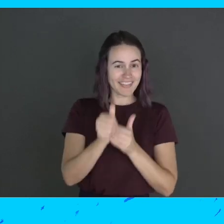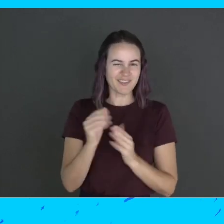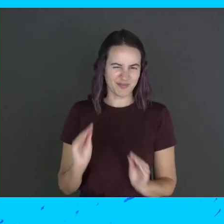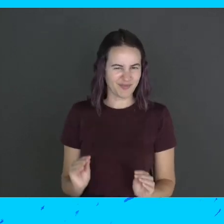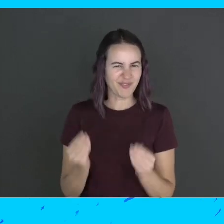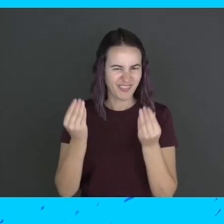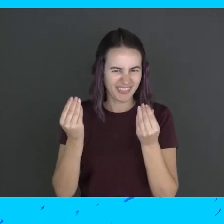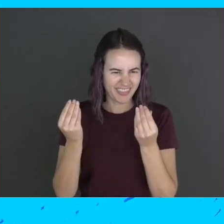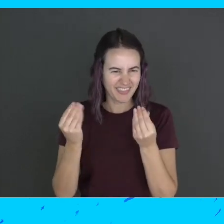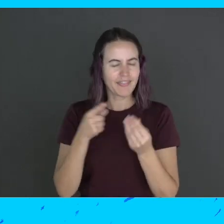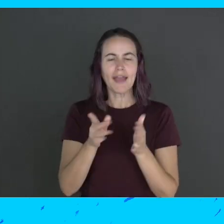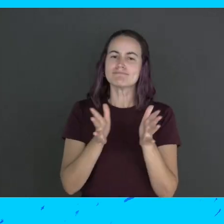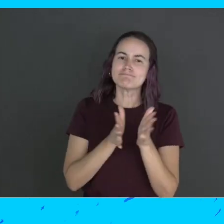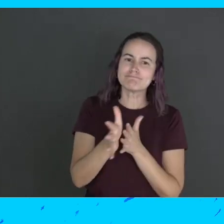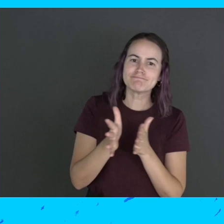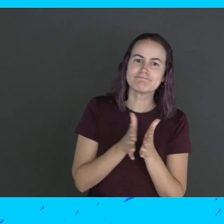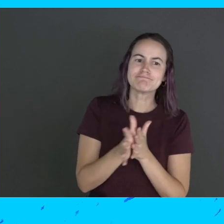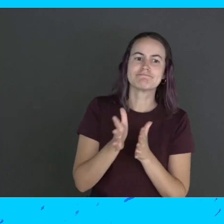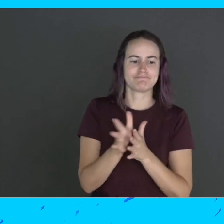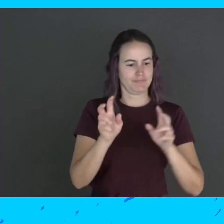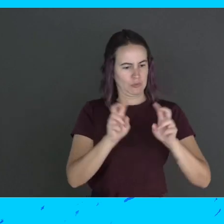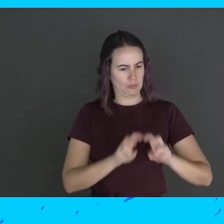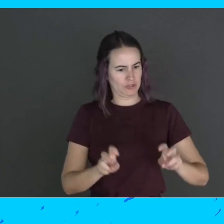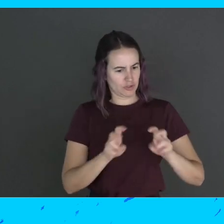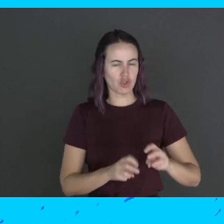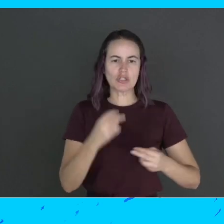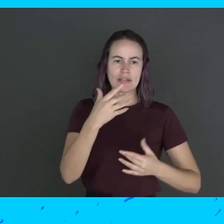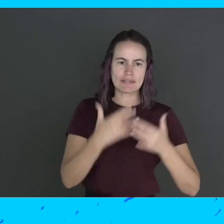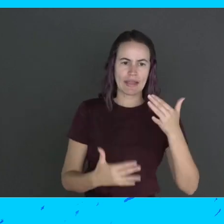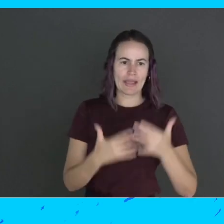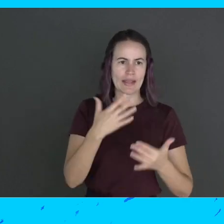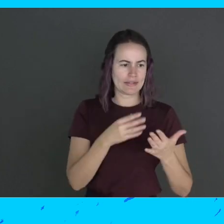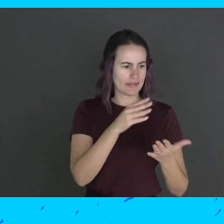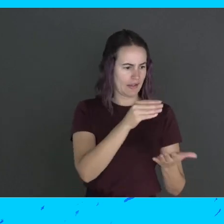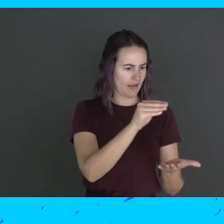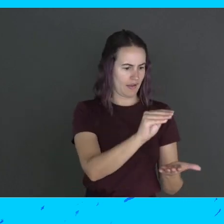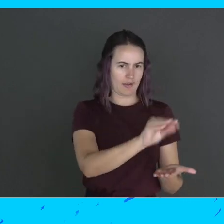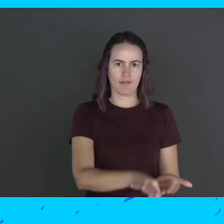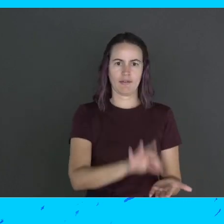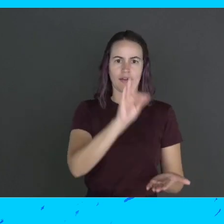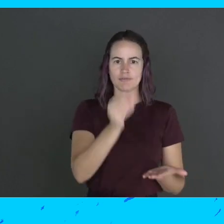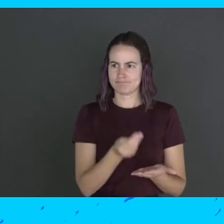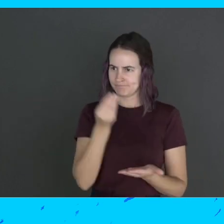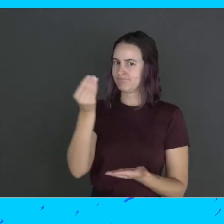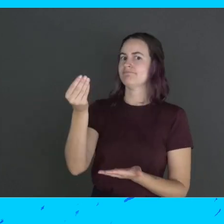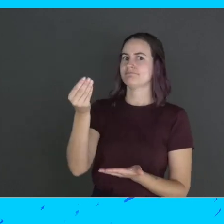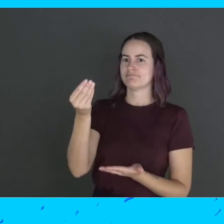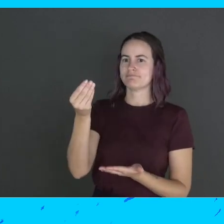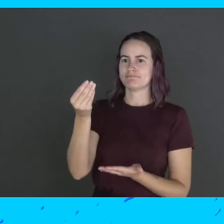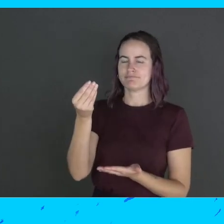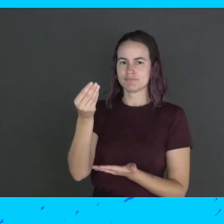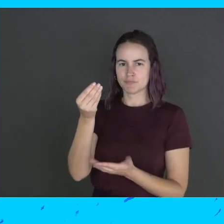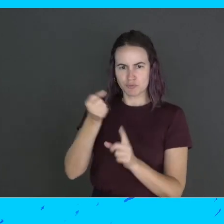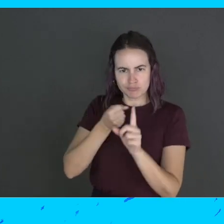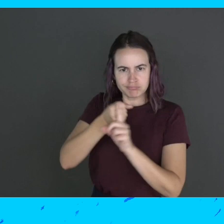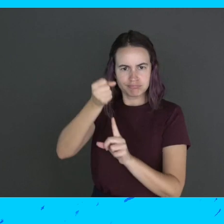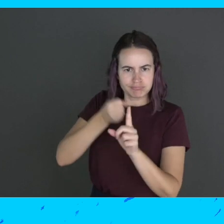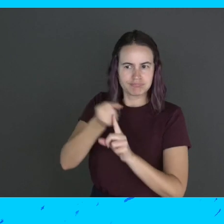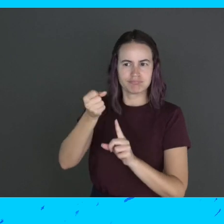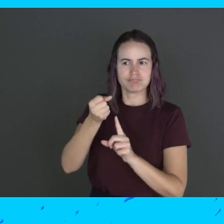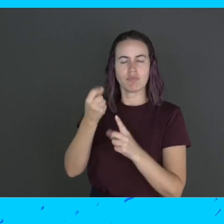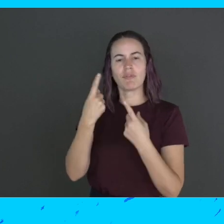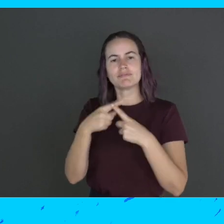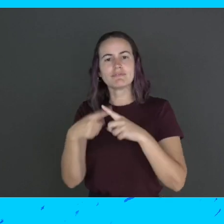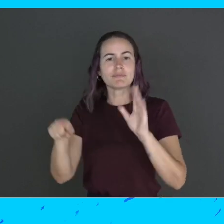Une autre chose qui rend cette séance unique, c'est que nous aurons trois leaders de